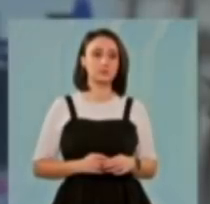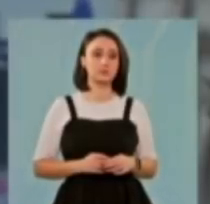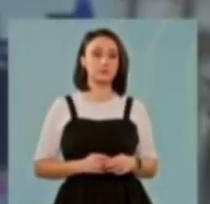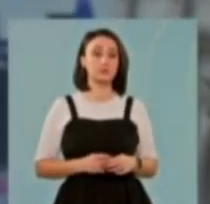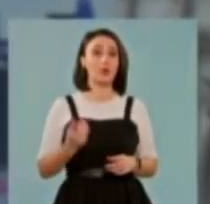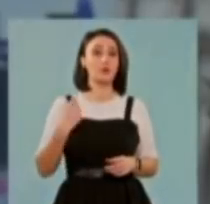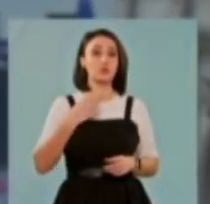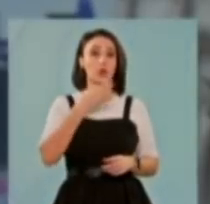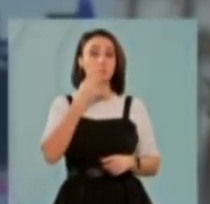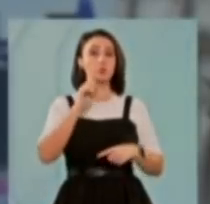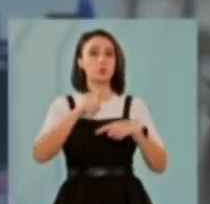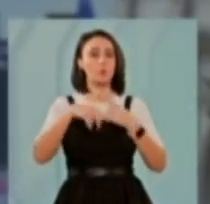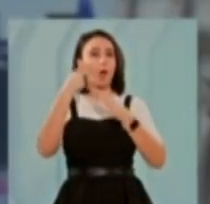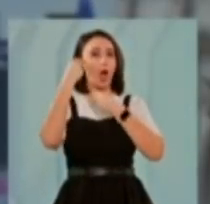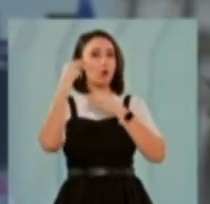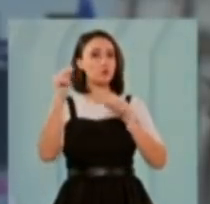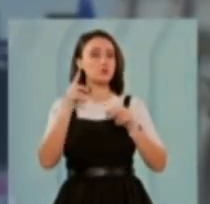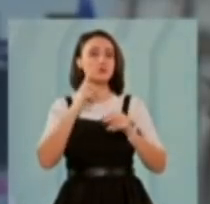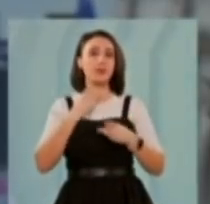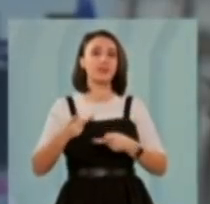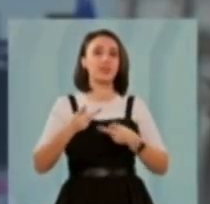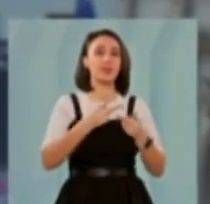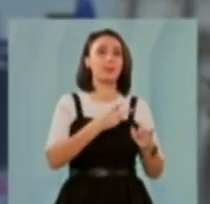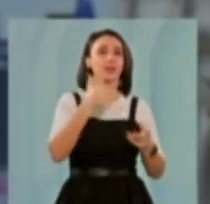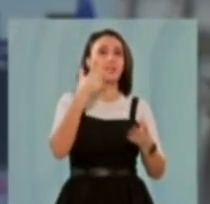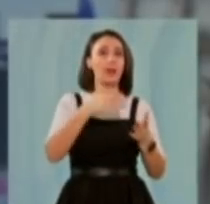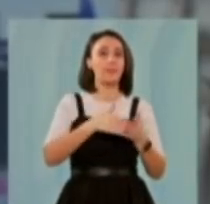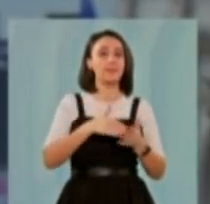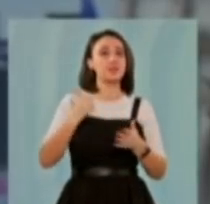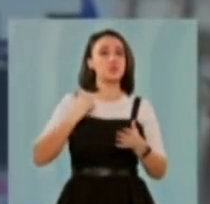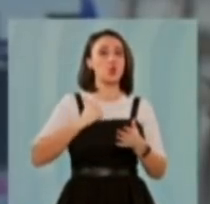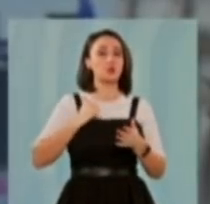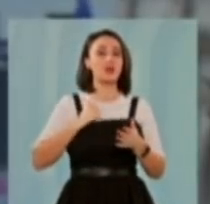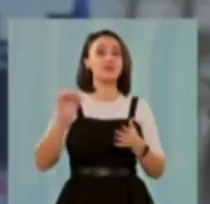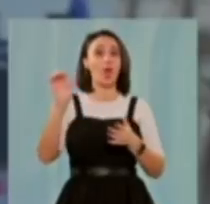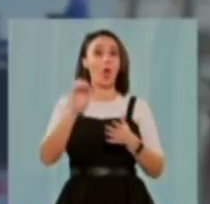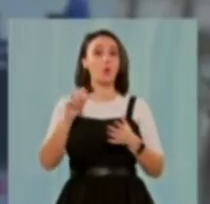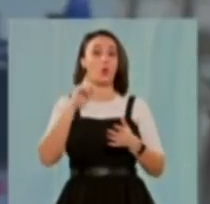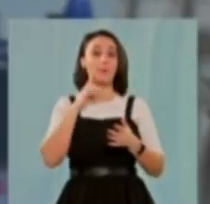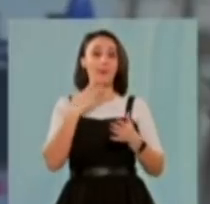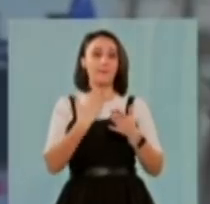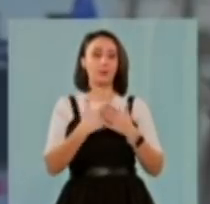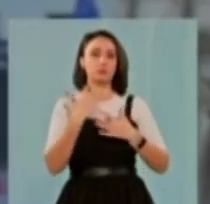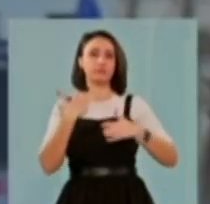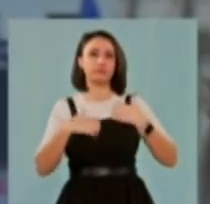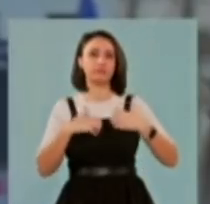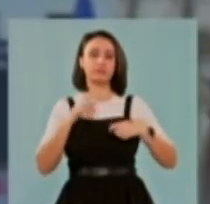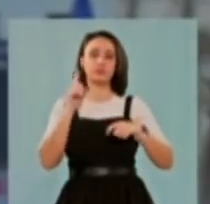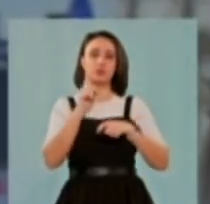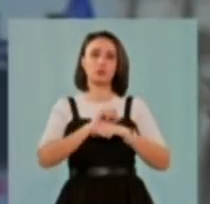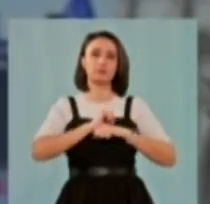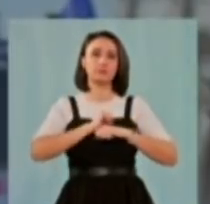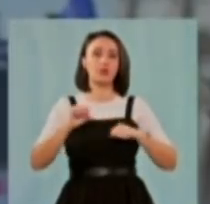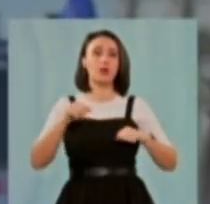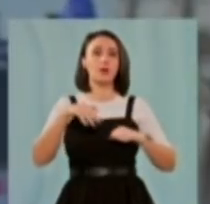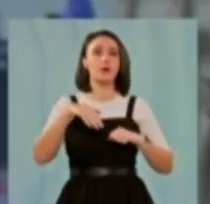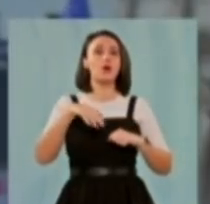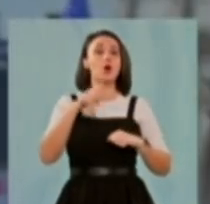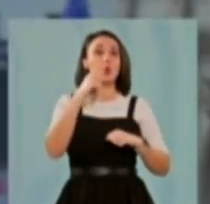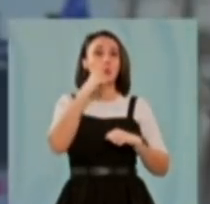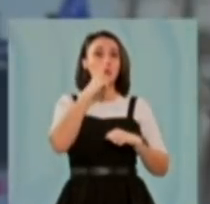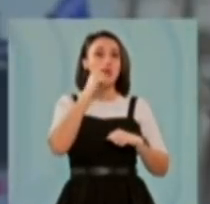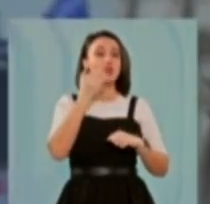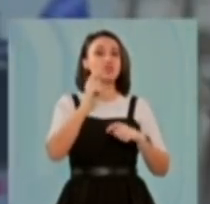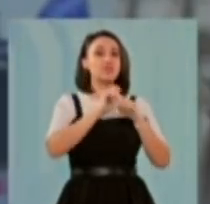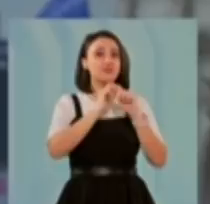Au curs reacțiile după anunțul Pentagonului de a trimite 3.000 de soldați suplimentari în Europa de Est în contextul tensiunilor tot mai intense între Moscova și țările